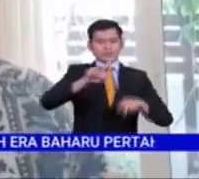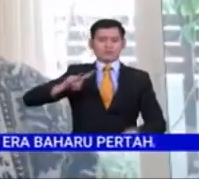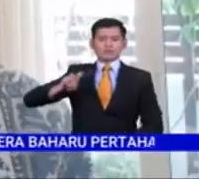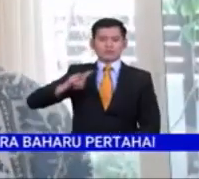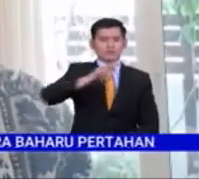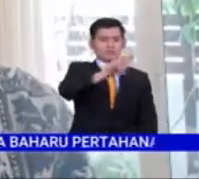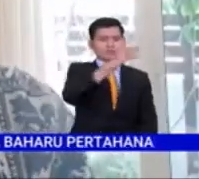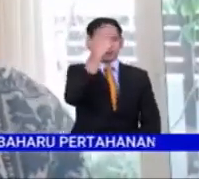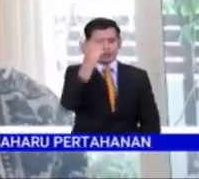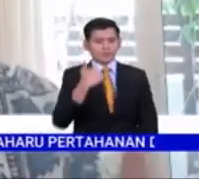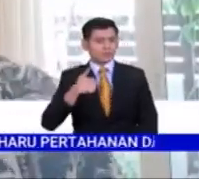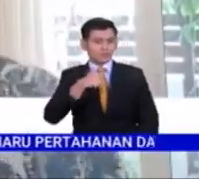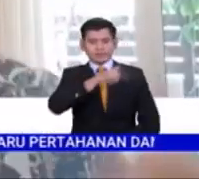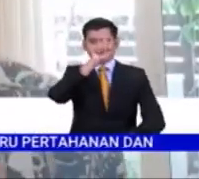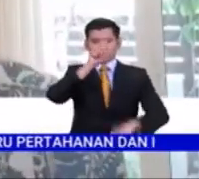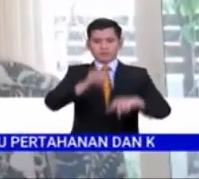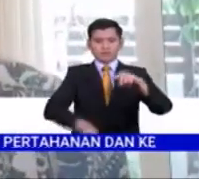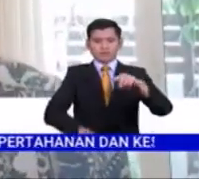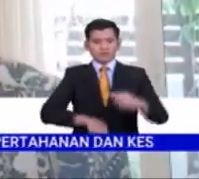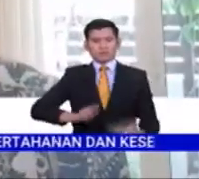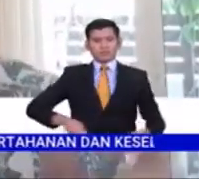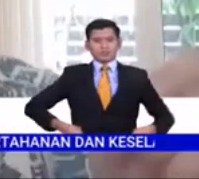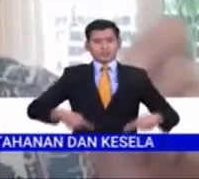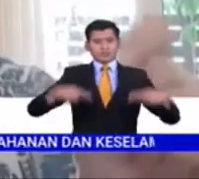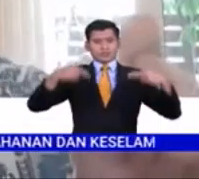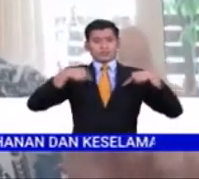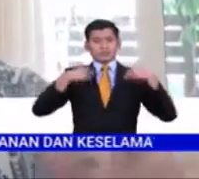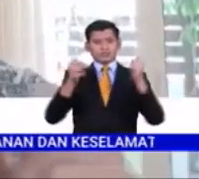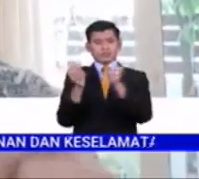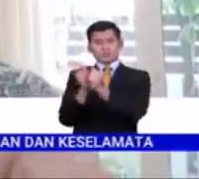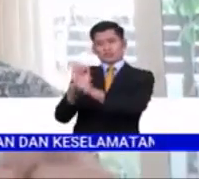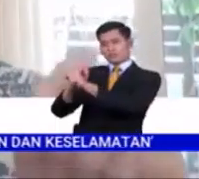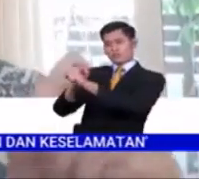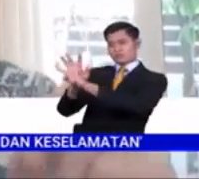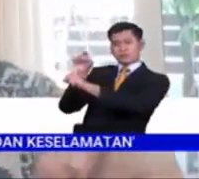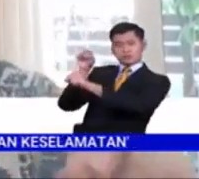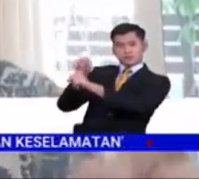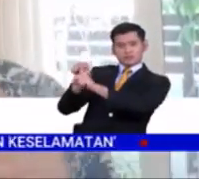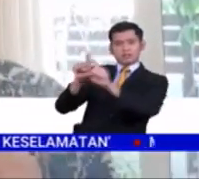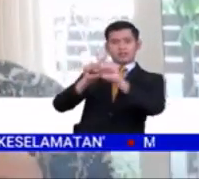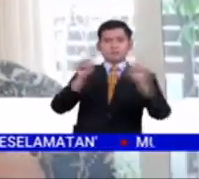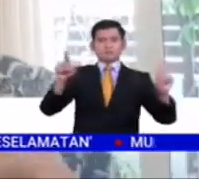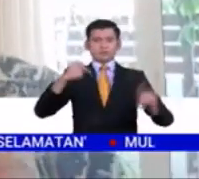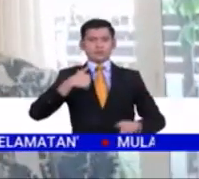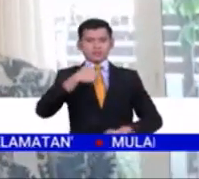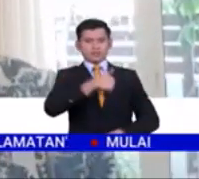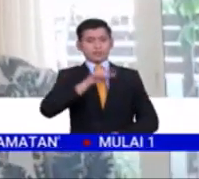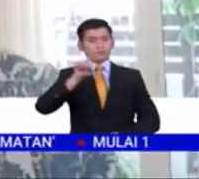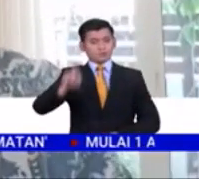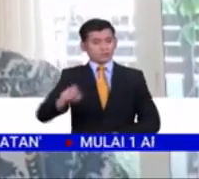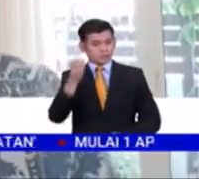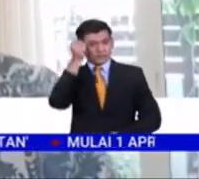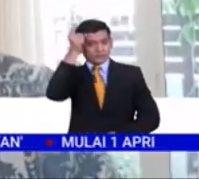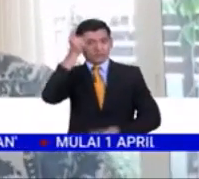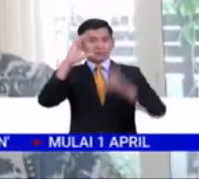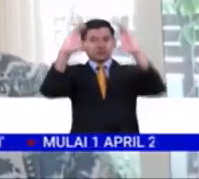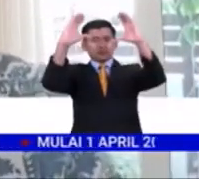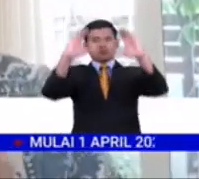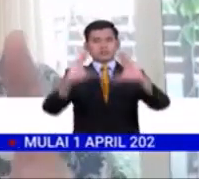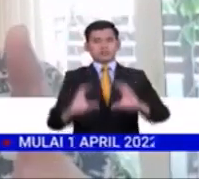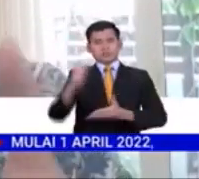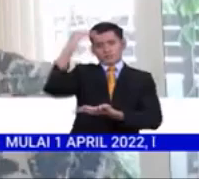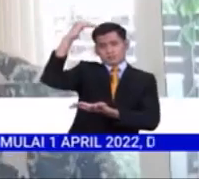hidup dengan ancaman virus COVID-19 ini? Tapi pokoknya adalah kita memahaminya, cara untuk mengurangkan